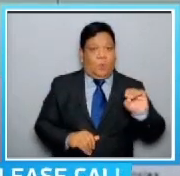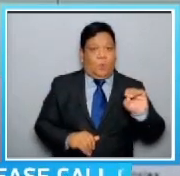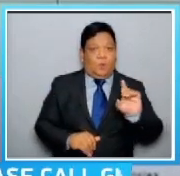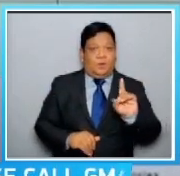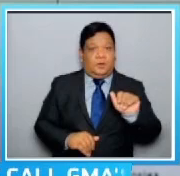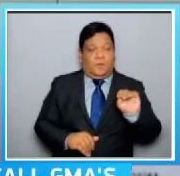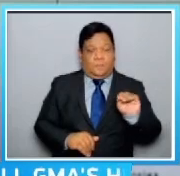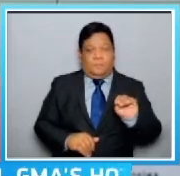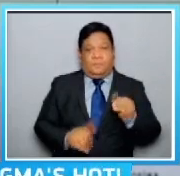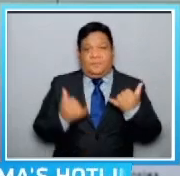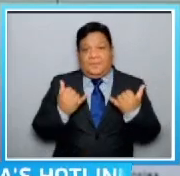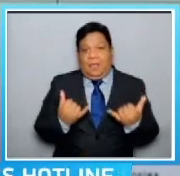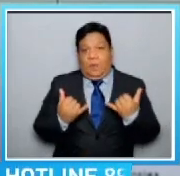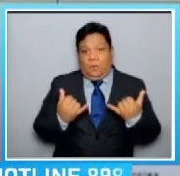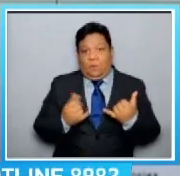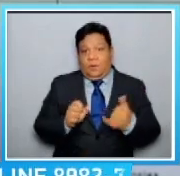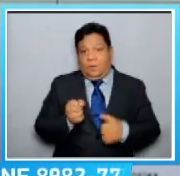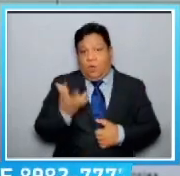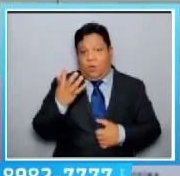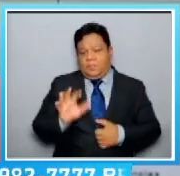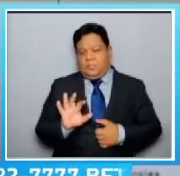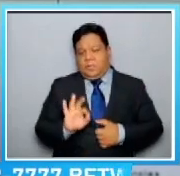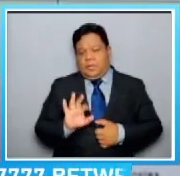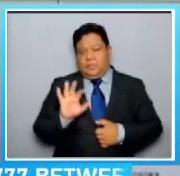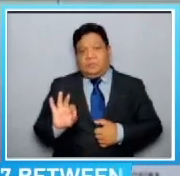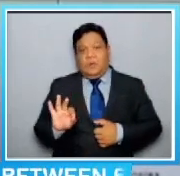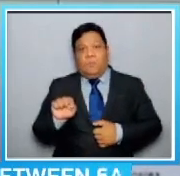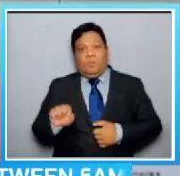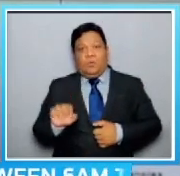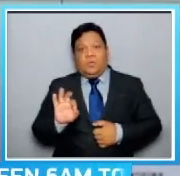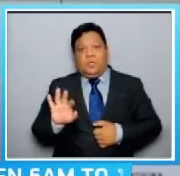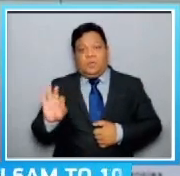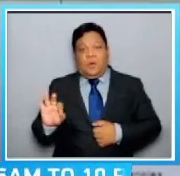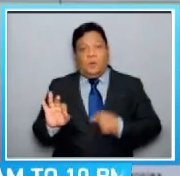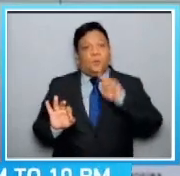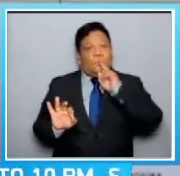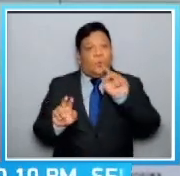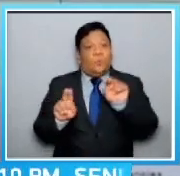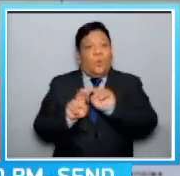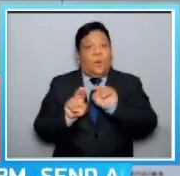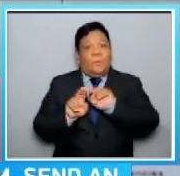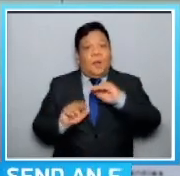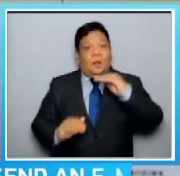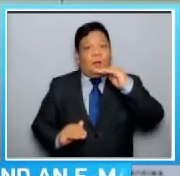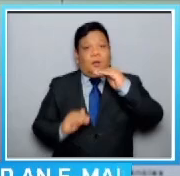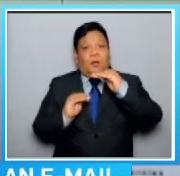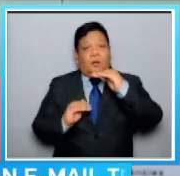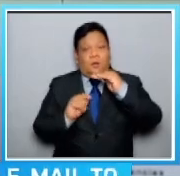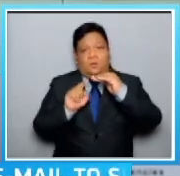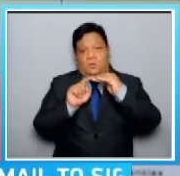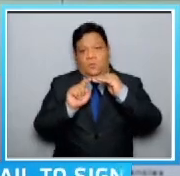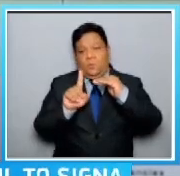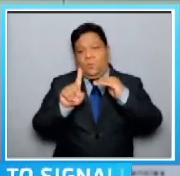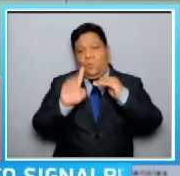99.99. And ang normal high niya, spilling level is 101. And then ang lamesa